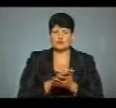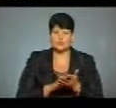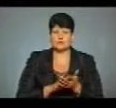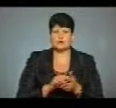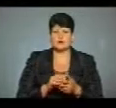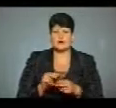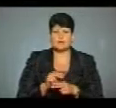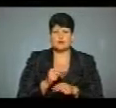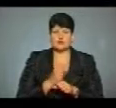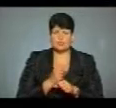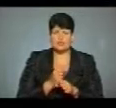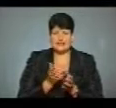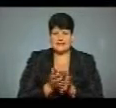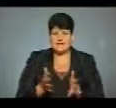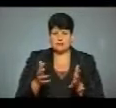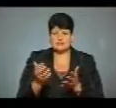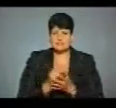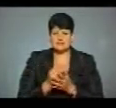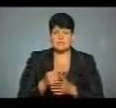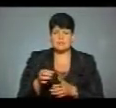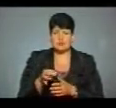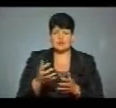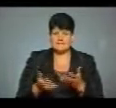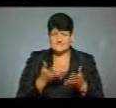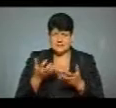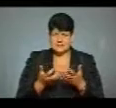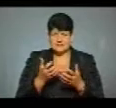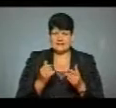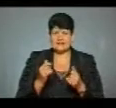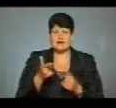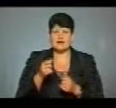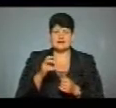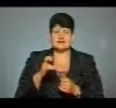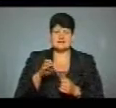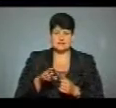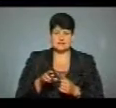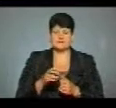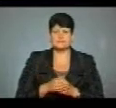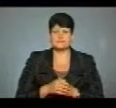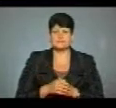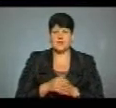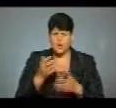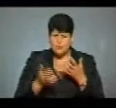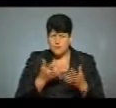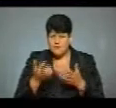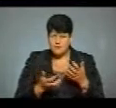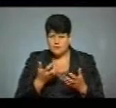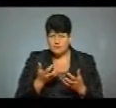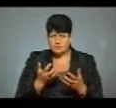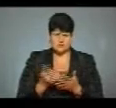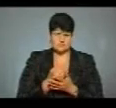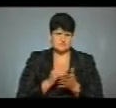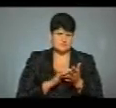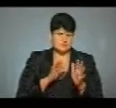ремонтні роботи. Яму, в якій знайшли монети, вирили для гасіння вапна. Копав і докопався до якогось